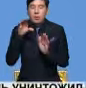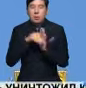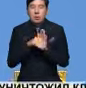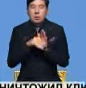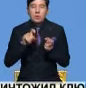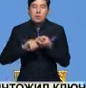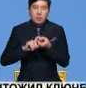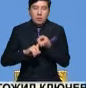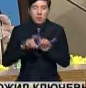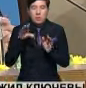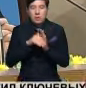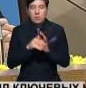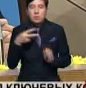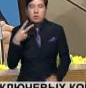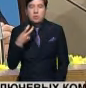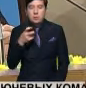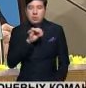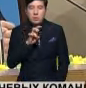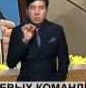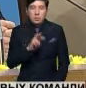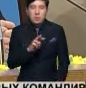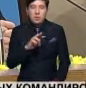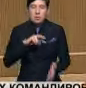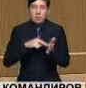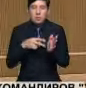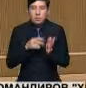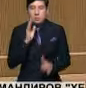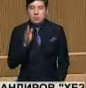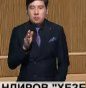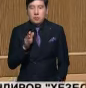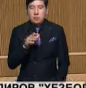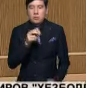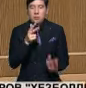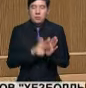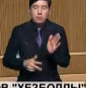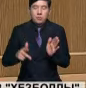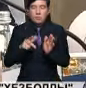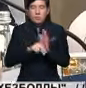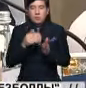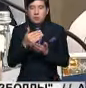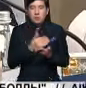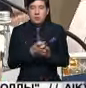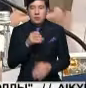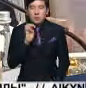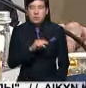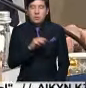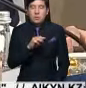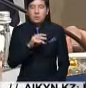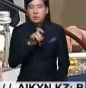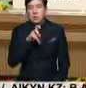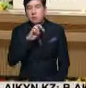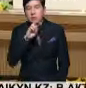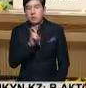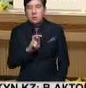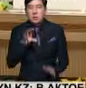будет реализовано около 200 крупных инфраструктурных проектов, более чем на 86 миллиардов долларов. Что касается энергетического сектора, за